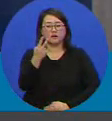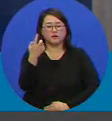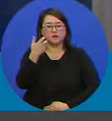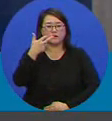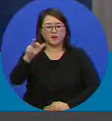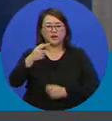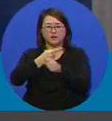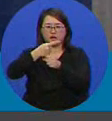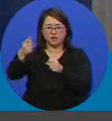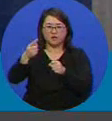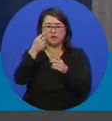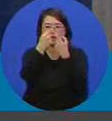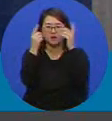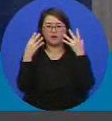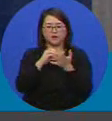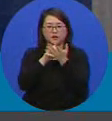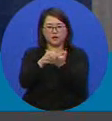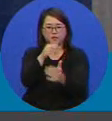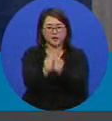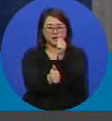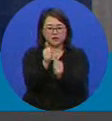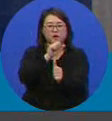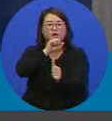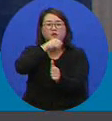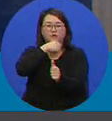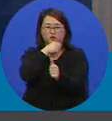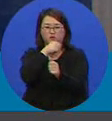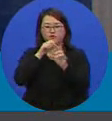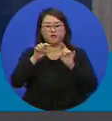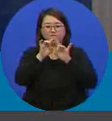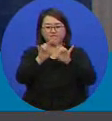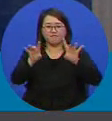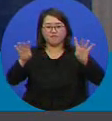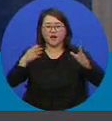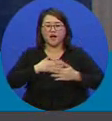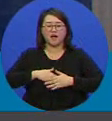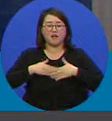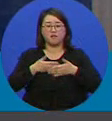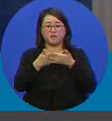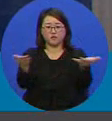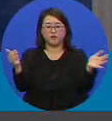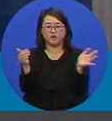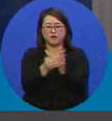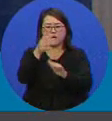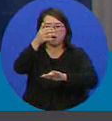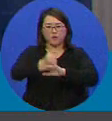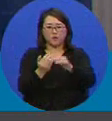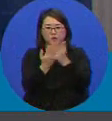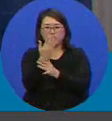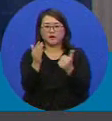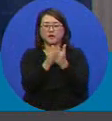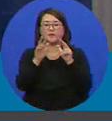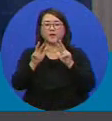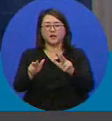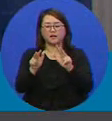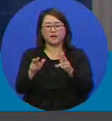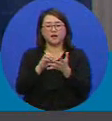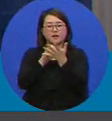2018학년도 수능시험 성적이 개인별로 통보됐습니다. 결과가 나온 만큼 수험생들은 정시 지원 전략을 짜는